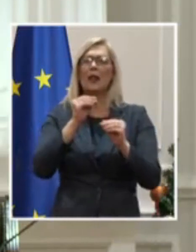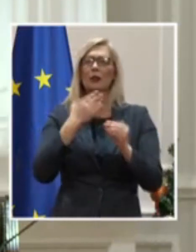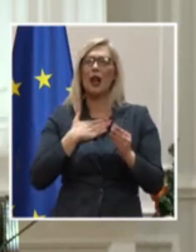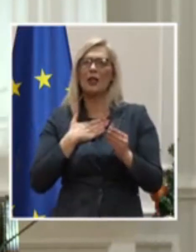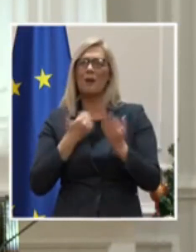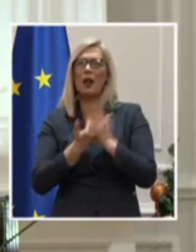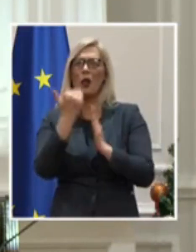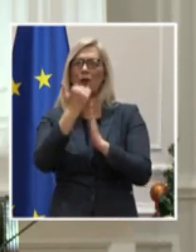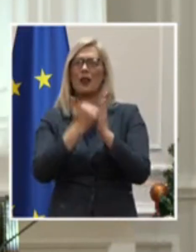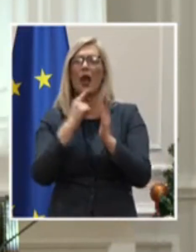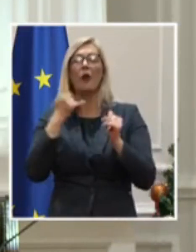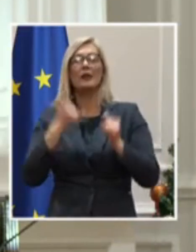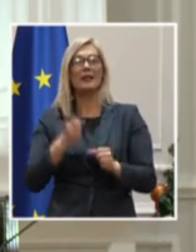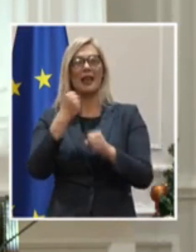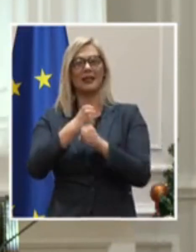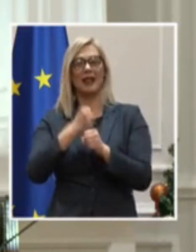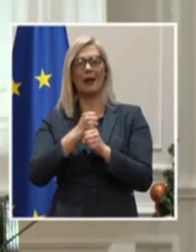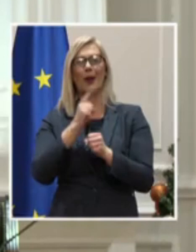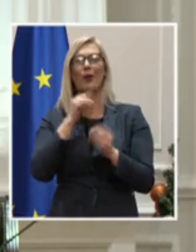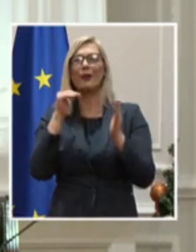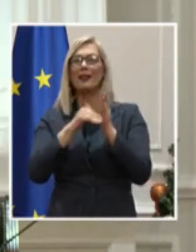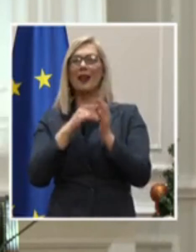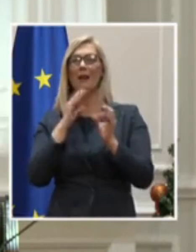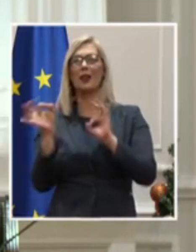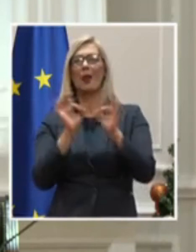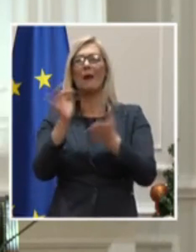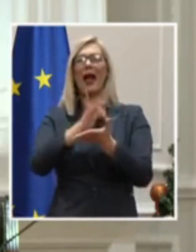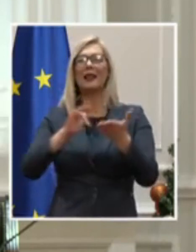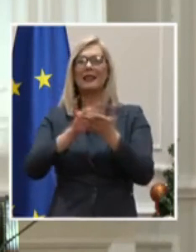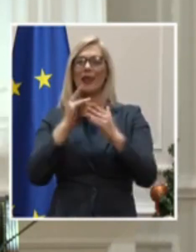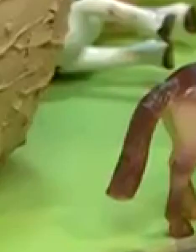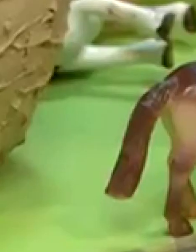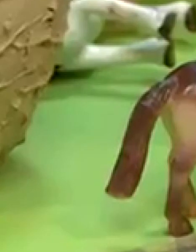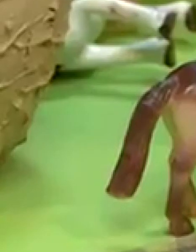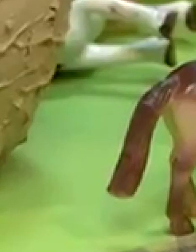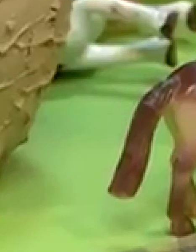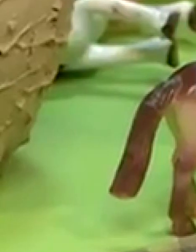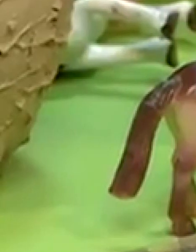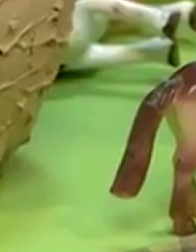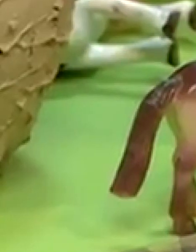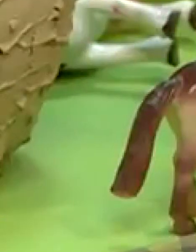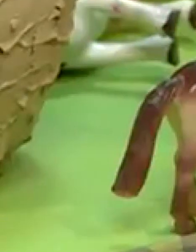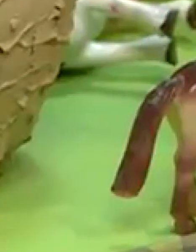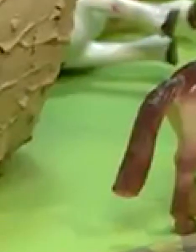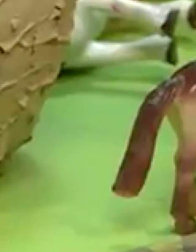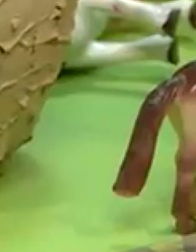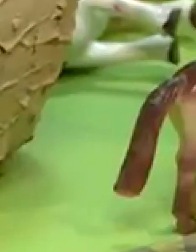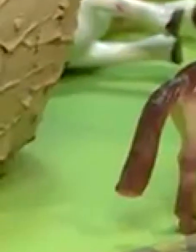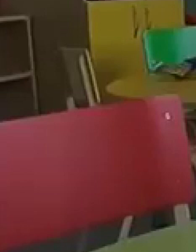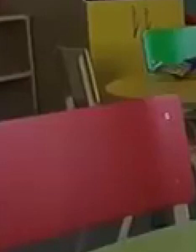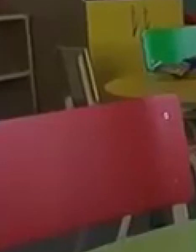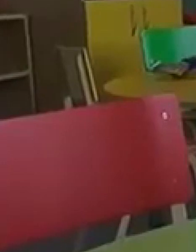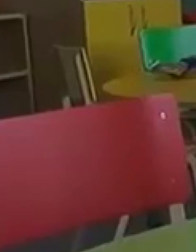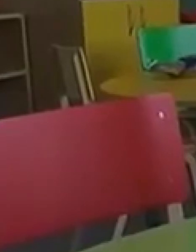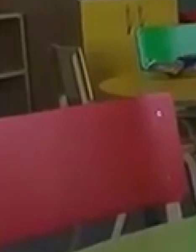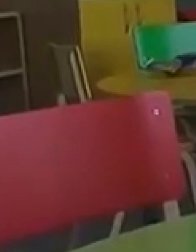во фаза на изработка, а кој ќе треба да обезбеда целосна инклузивност. Се во ова треба да се обезбеди со правилникот